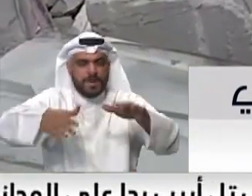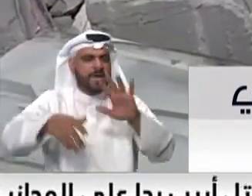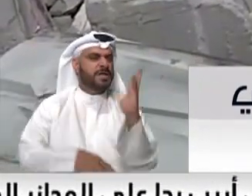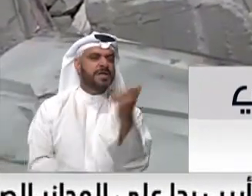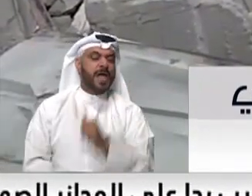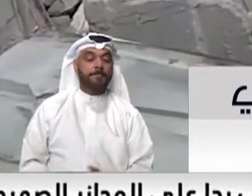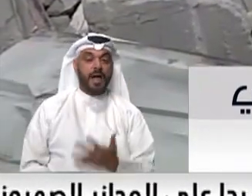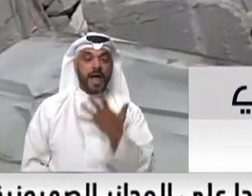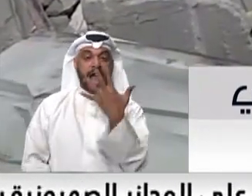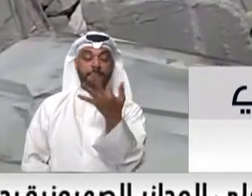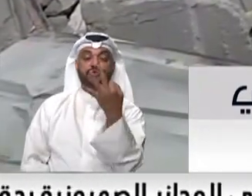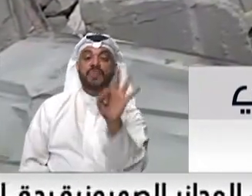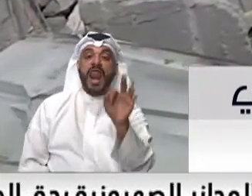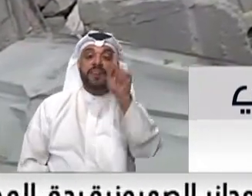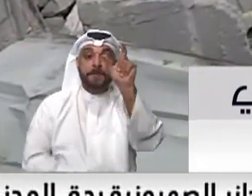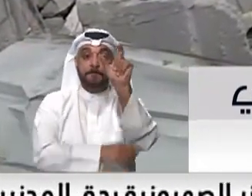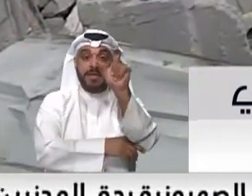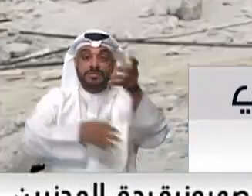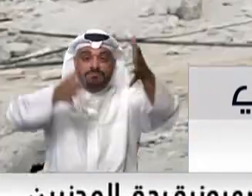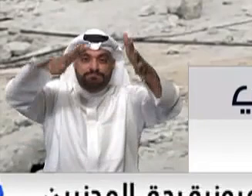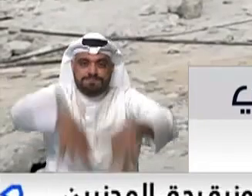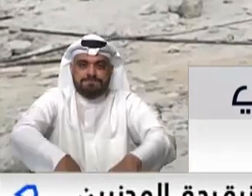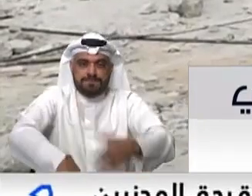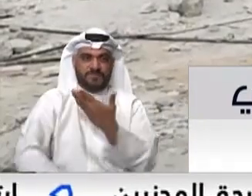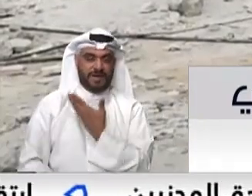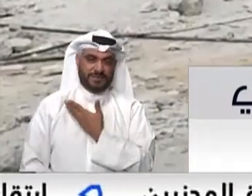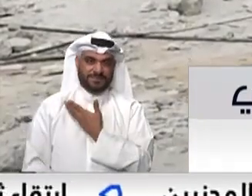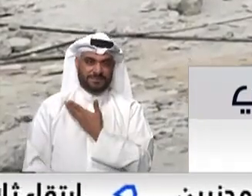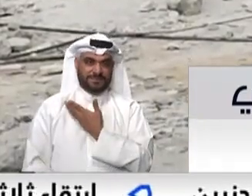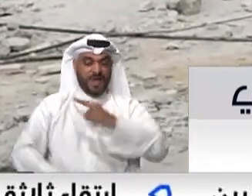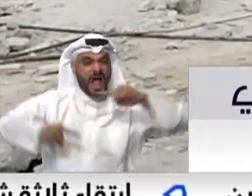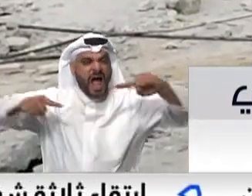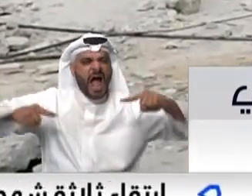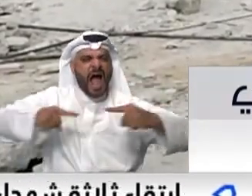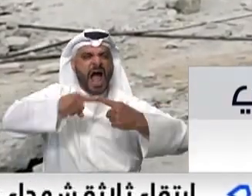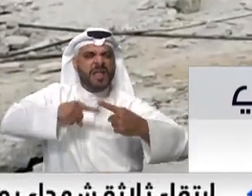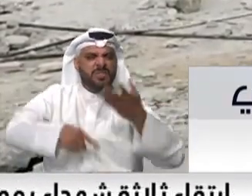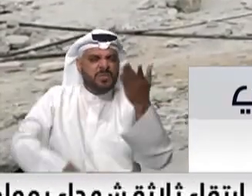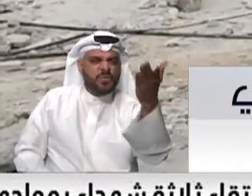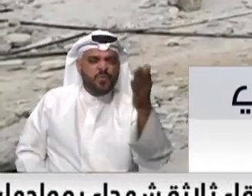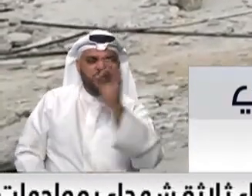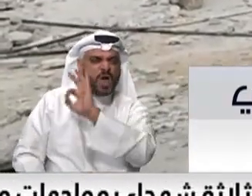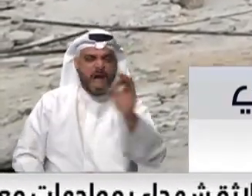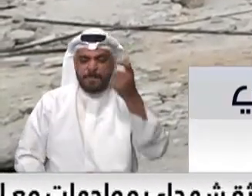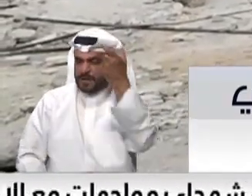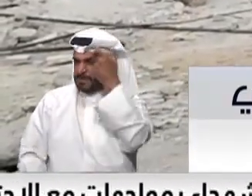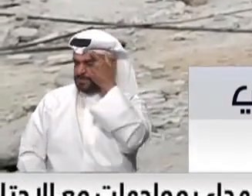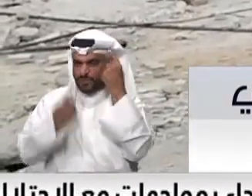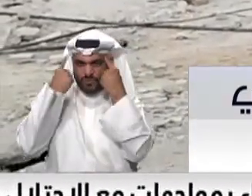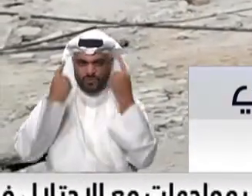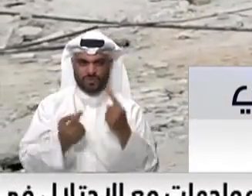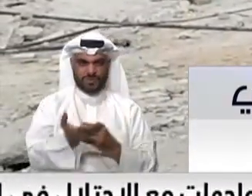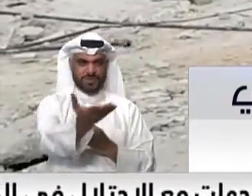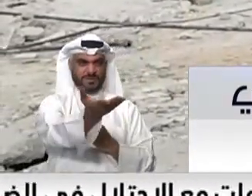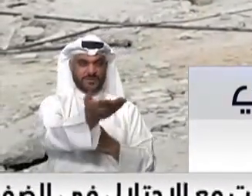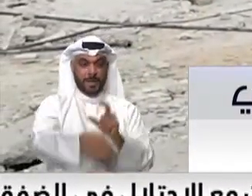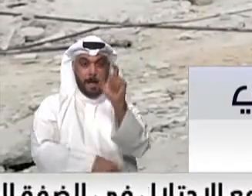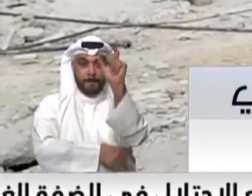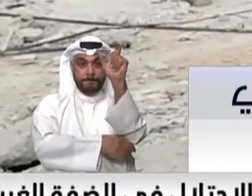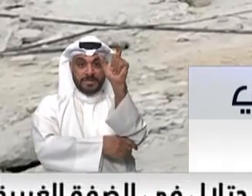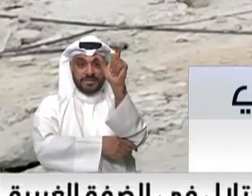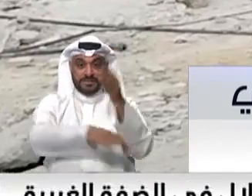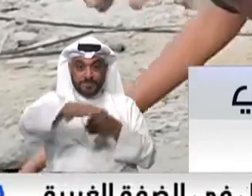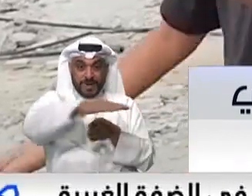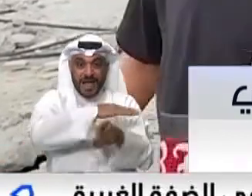إلى 35 مسجدا في غزة. العدو الصهيوني يستهدف هذا المسجد، وإن كان مسجد يعبد فيه اسم الله